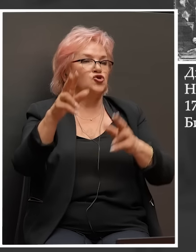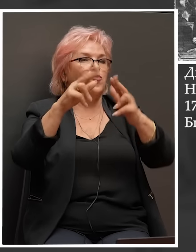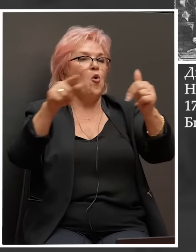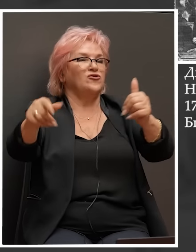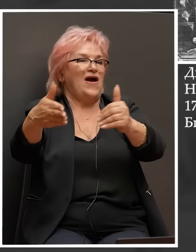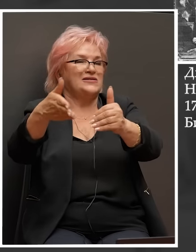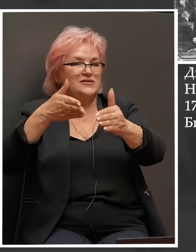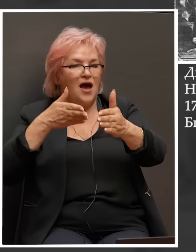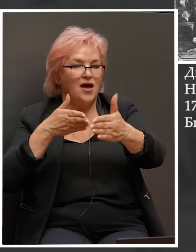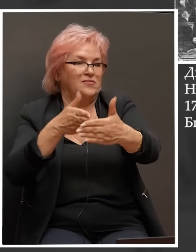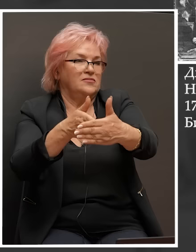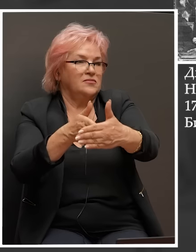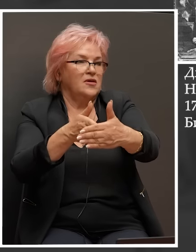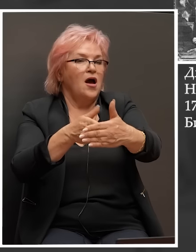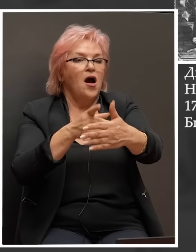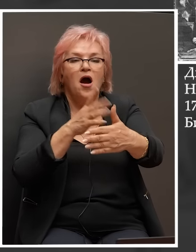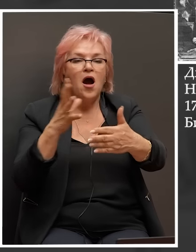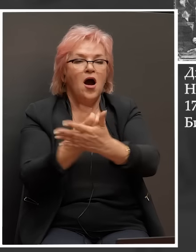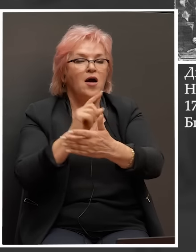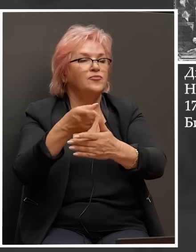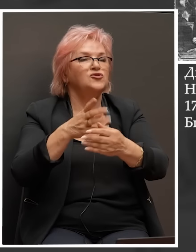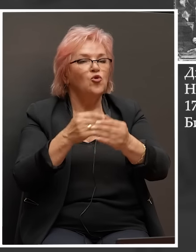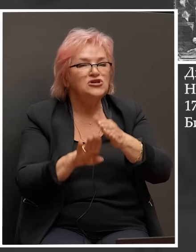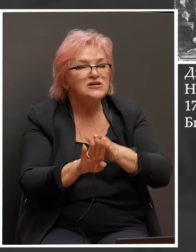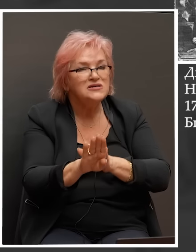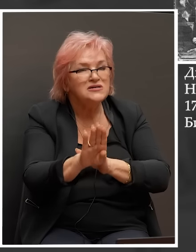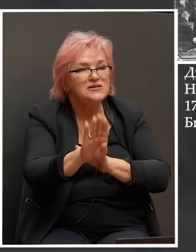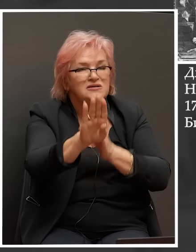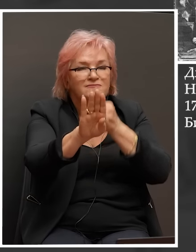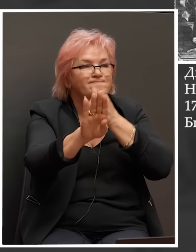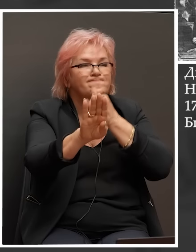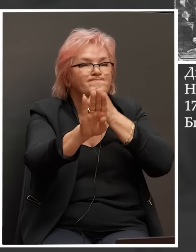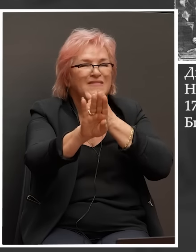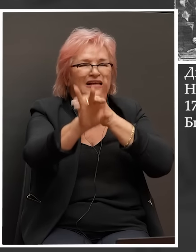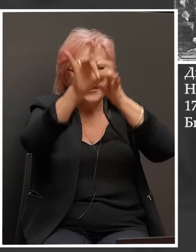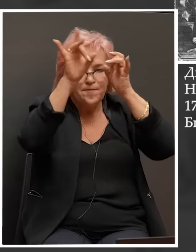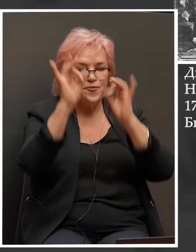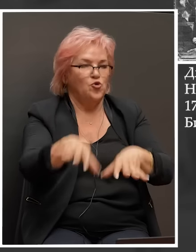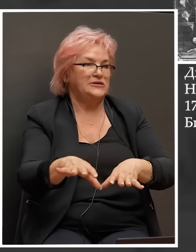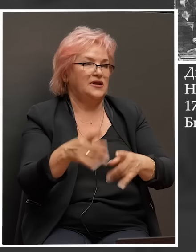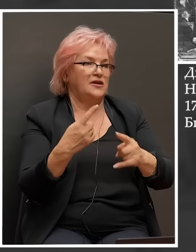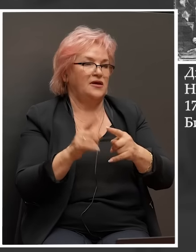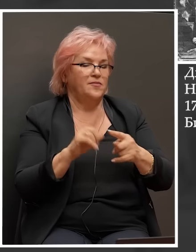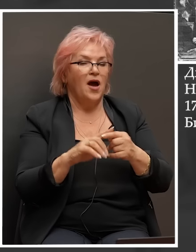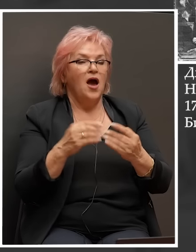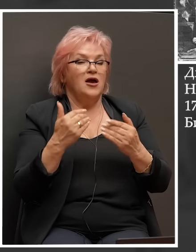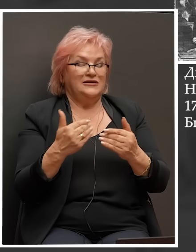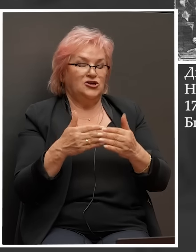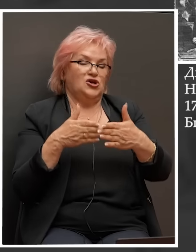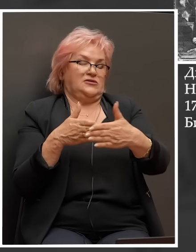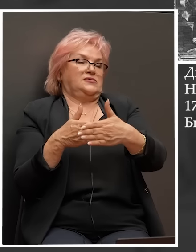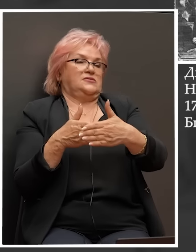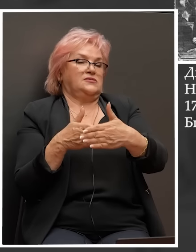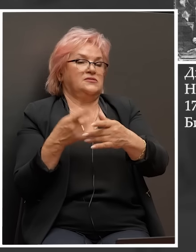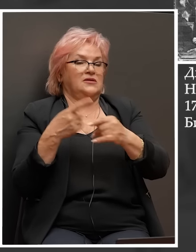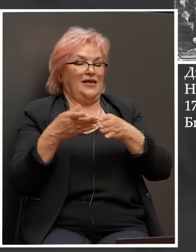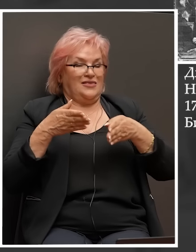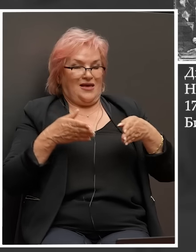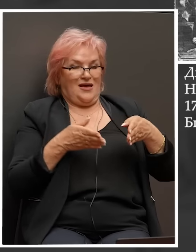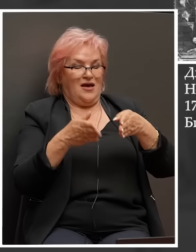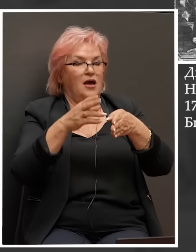дворца. Не заканчивалась она там только потому, что там подъем очень крутой, и в конечном итоге они это дело бросили. Поэтому сейчас